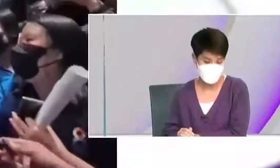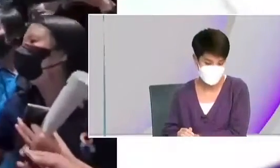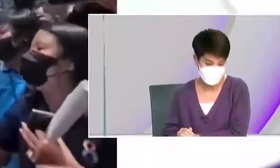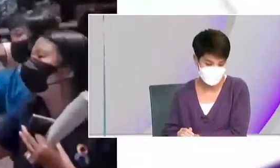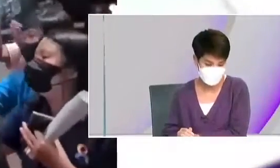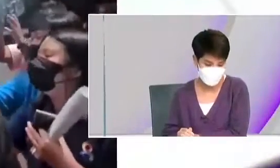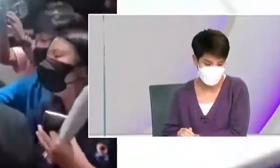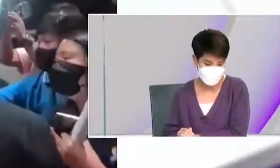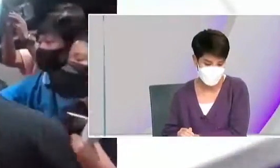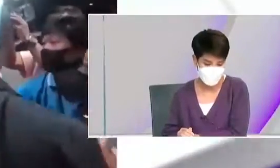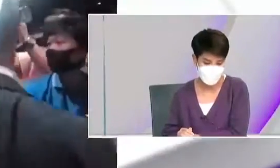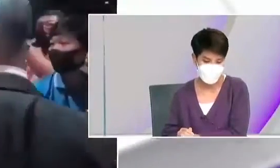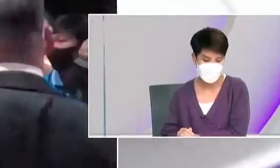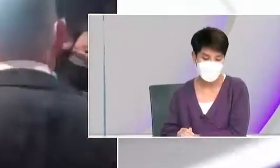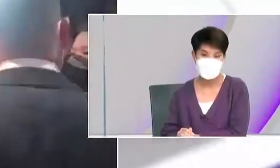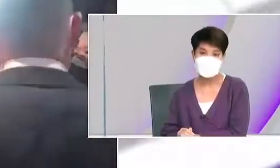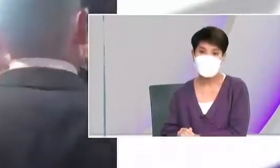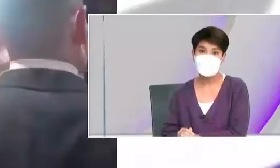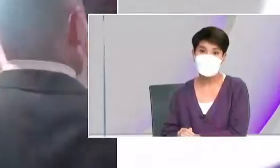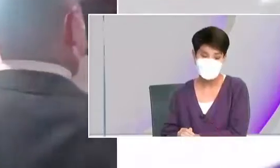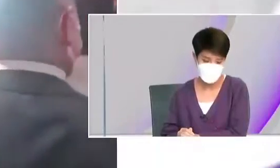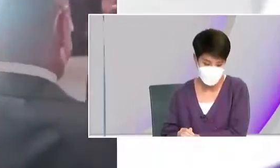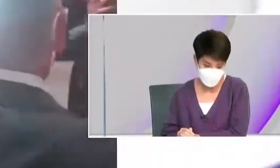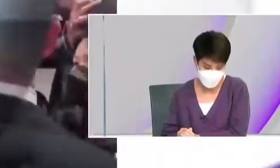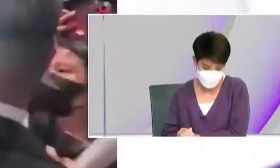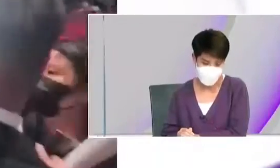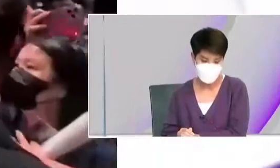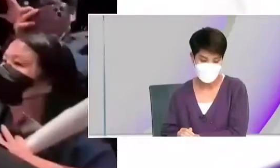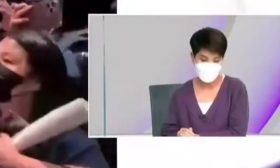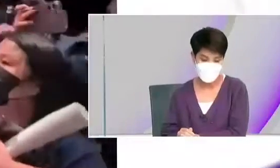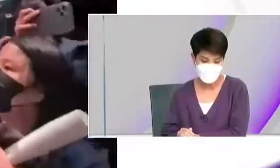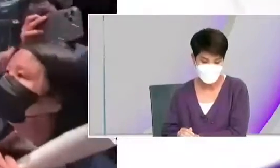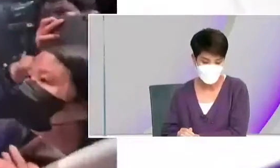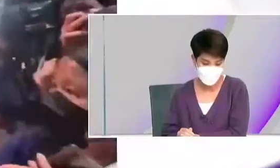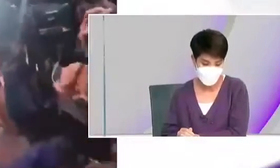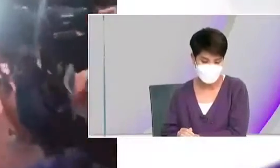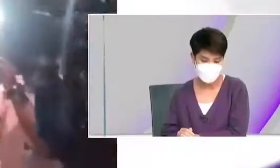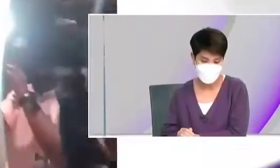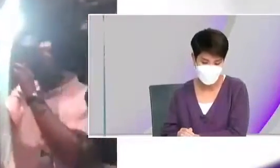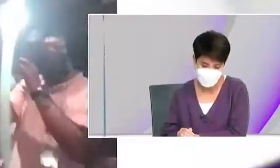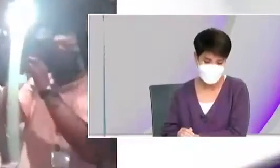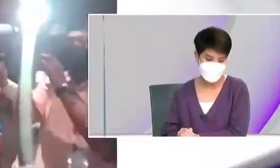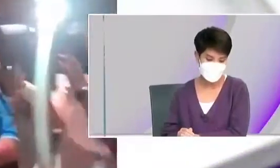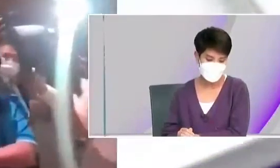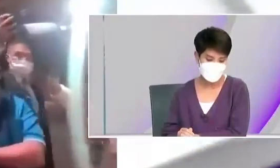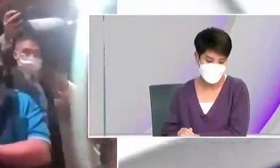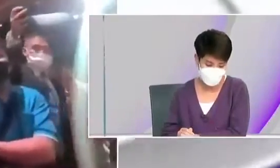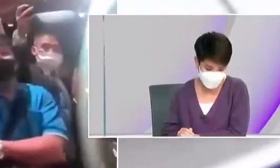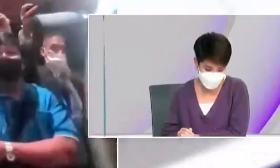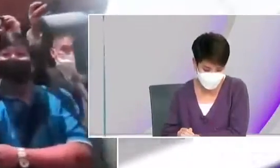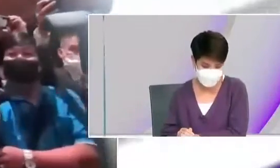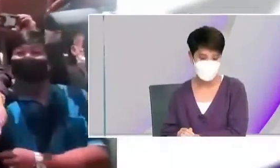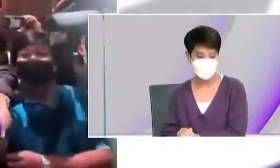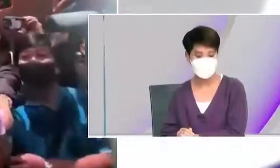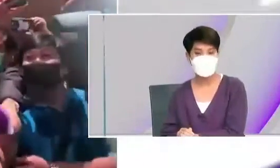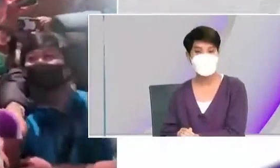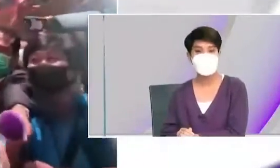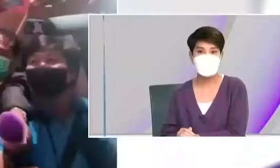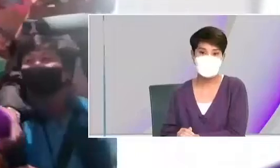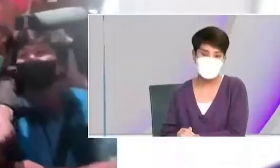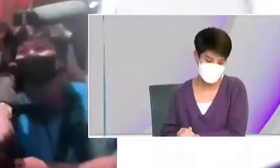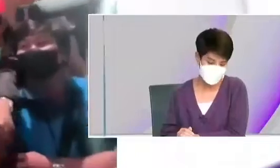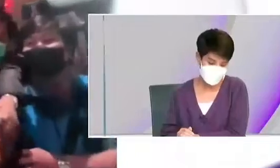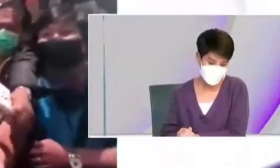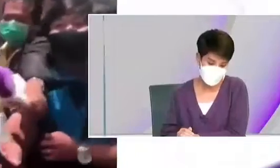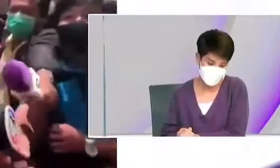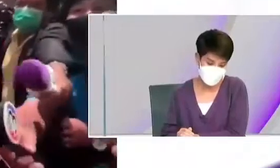และยุทธศาสตร์พรรคชาติไทยพัฒนาก็บอกว่าตนไม่ได้อยู่ในเหตุการณ์เพราะนั่งอยู่บนบัลลังก์แต่ไม่มีอะไรผิดคิวกันนิดหน่อย